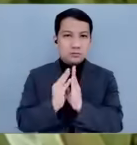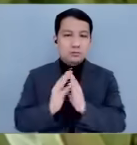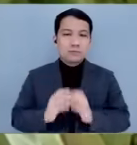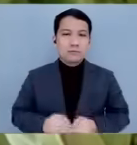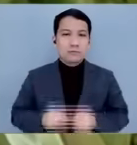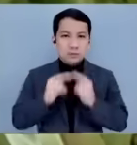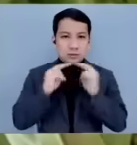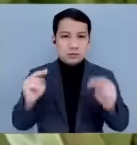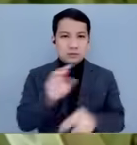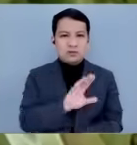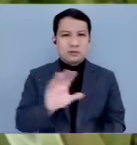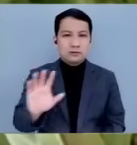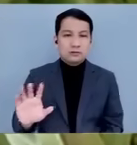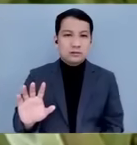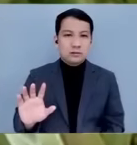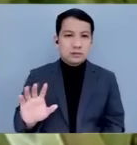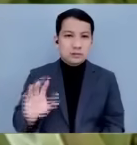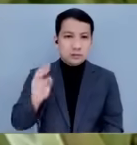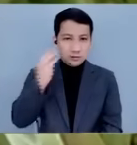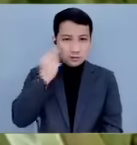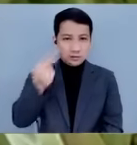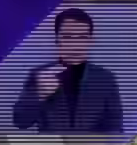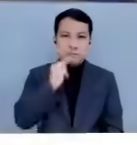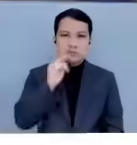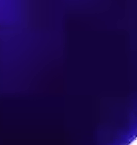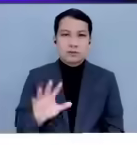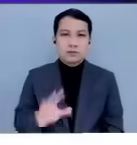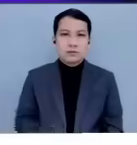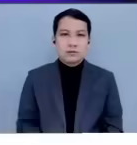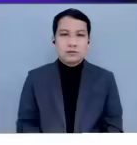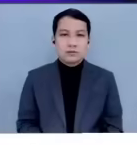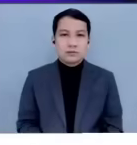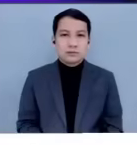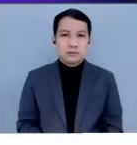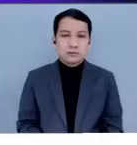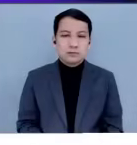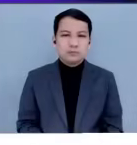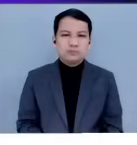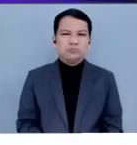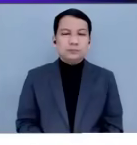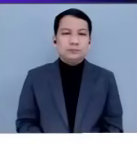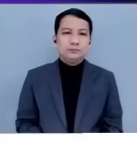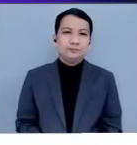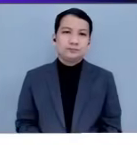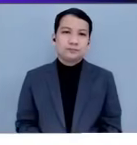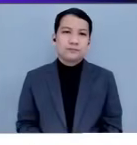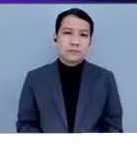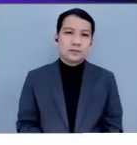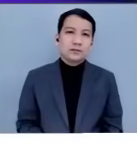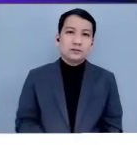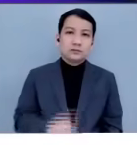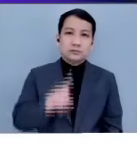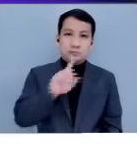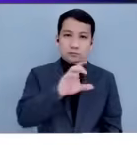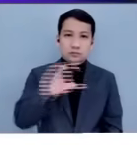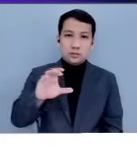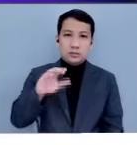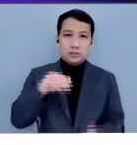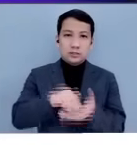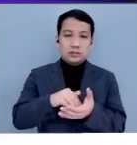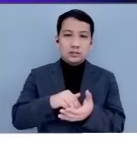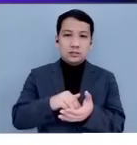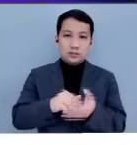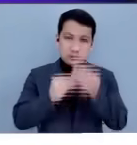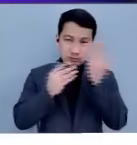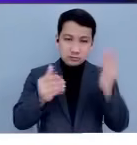sa Frontline, Maricel Halili, News 5. Nag-alok ng 1,000 piso si Pastor Apollo Quiboloy sa